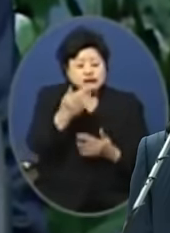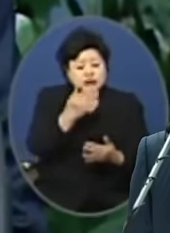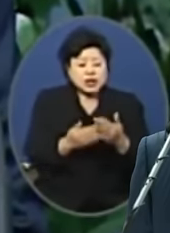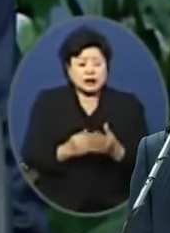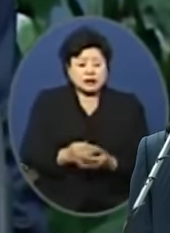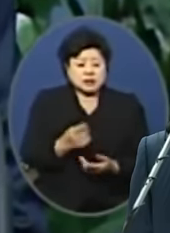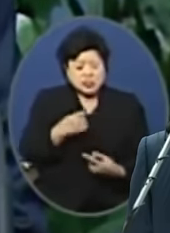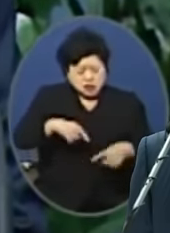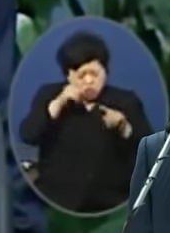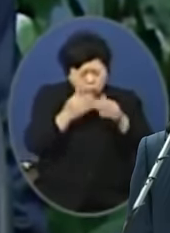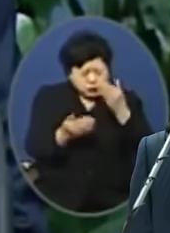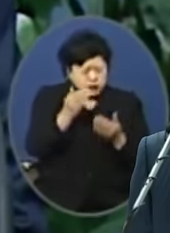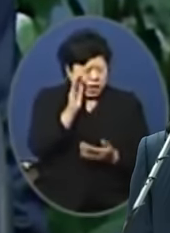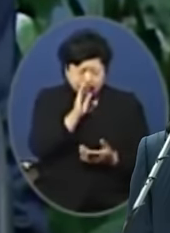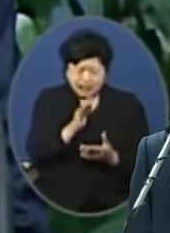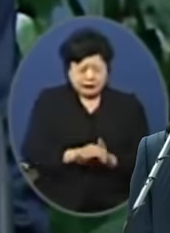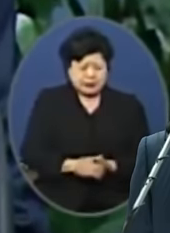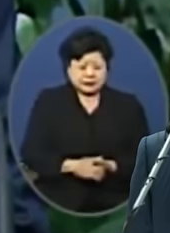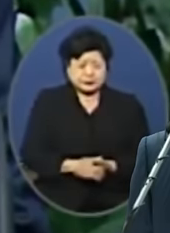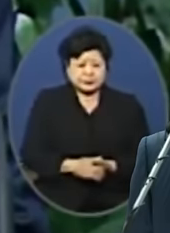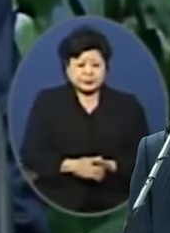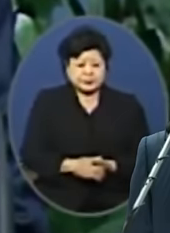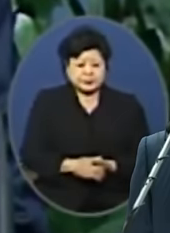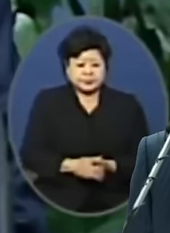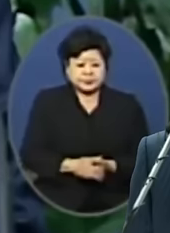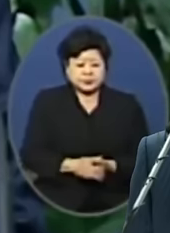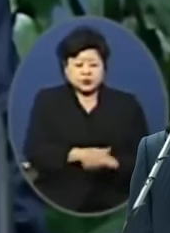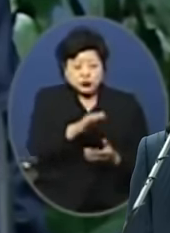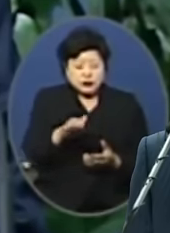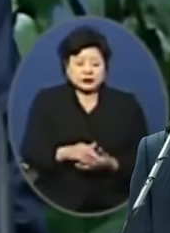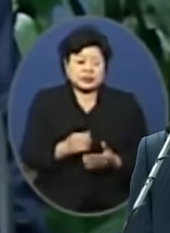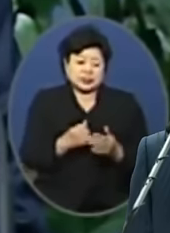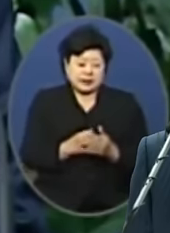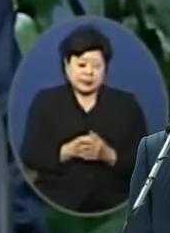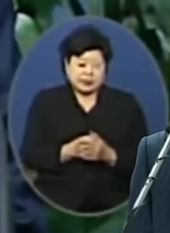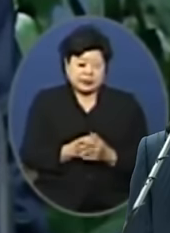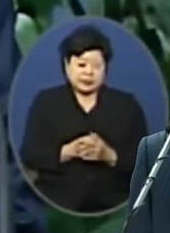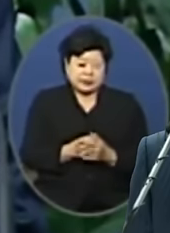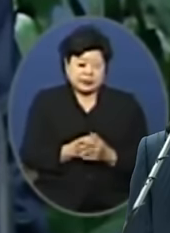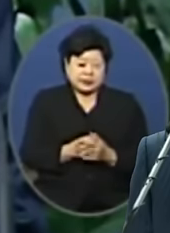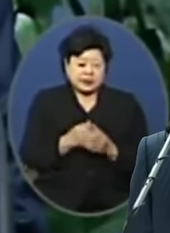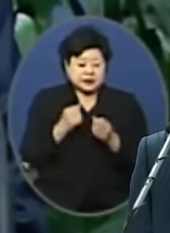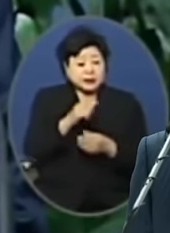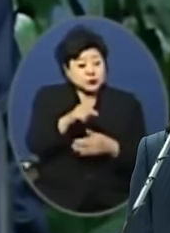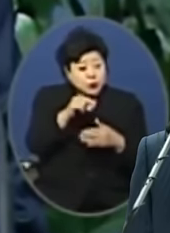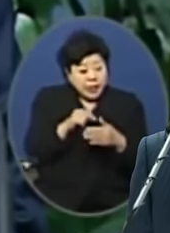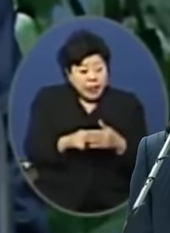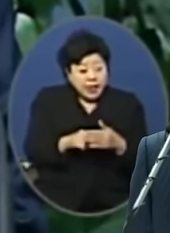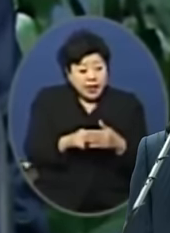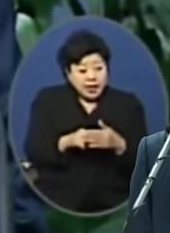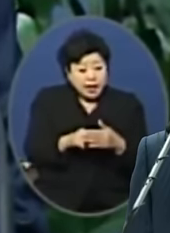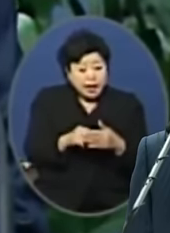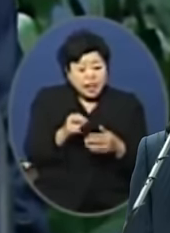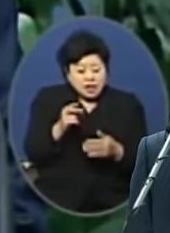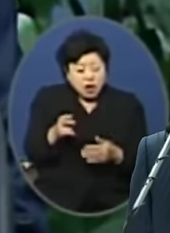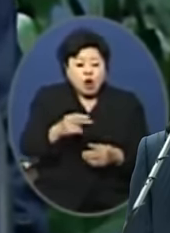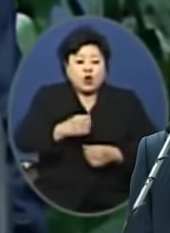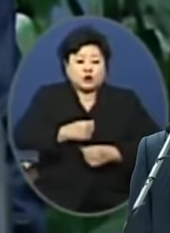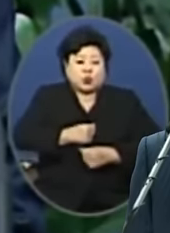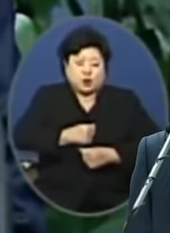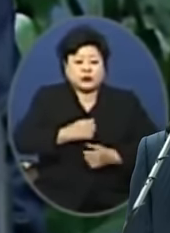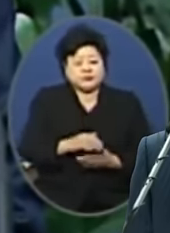타야지 지옥불에 타면 안 되는 것입니다. 우리는 그러기 때문에 우리의 삶에 혀를 조심해야